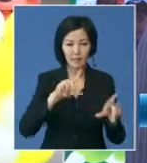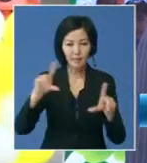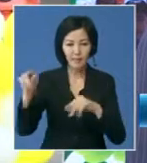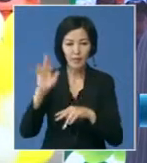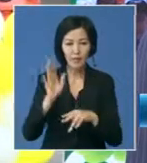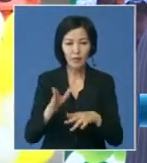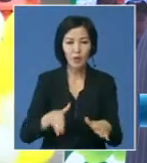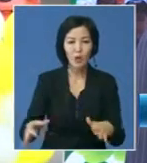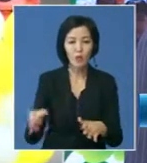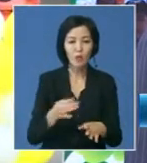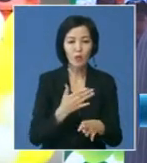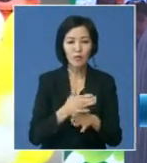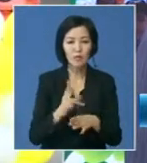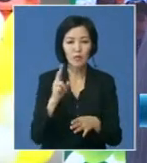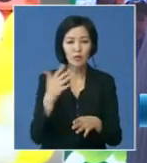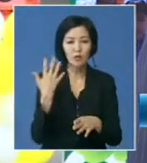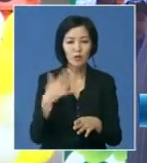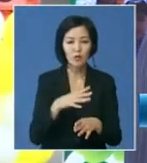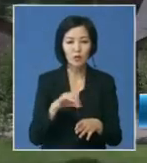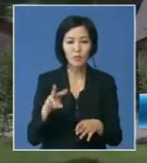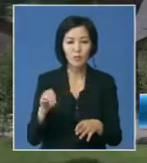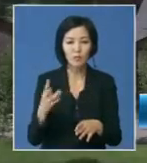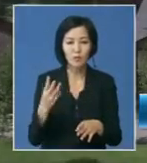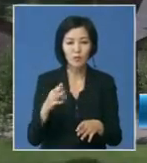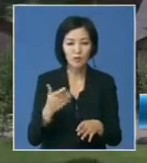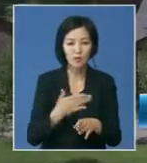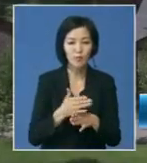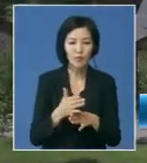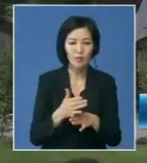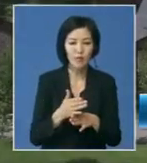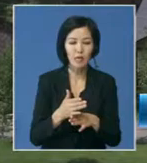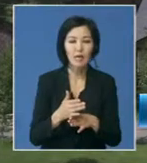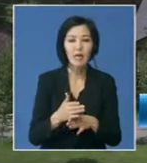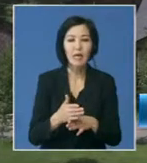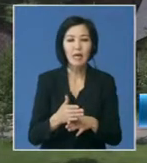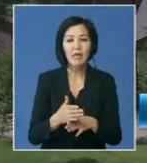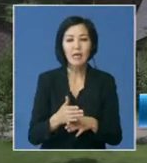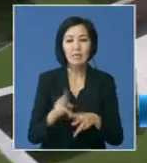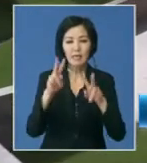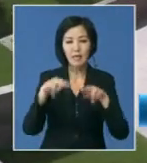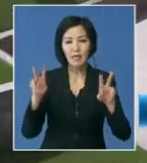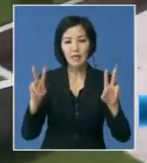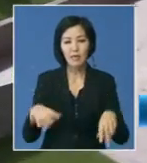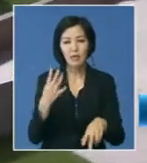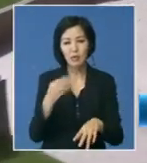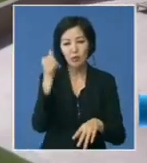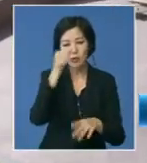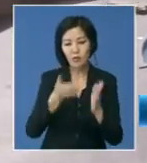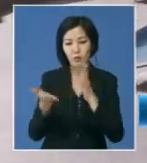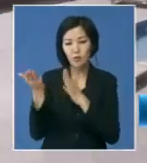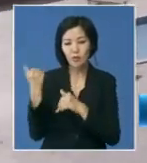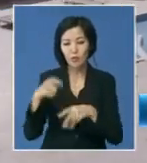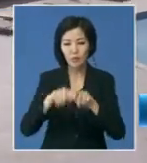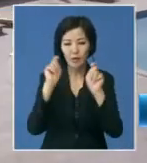Бұған облыстық бюджеттен 250 миллион теңге қарастырылды. Армандала жазғы лагері осыдан 4 жыл бұрын ашылған. Мұнда балалар үшін барлық